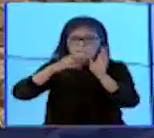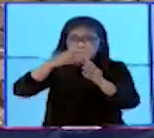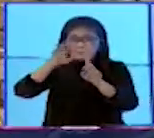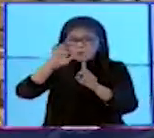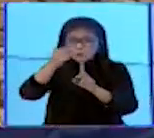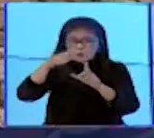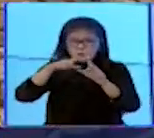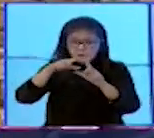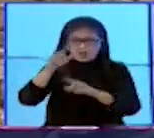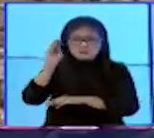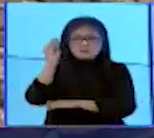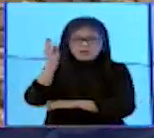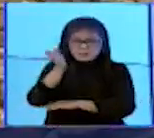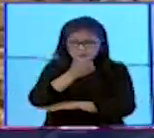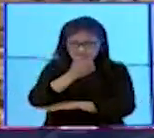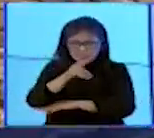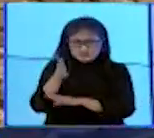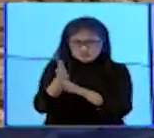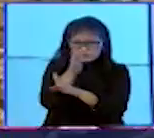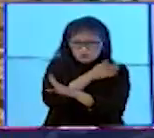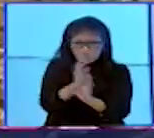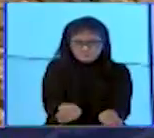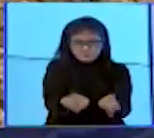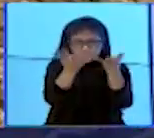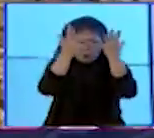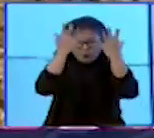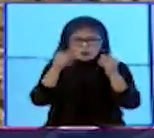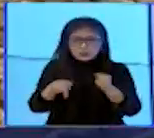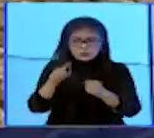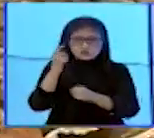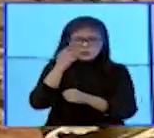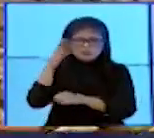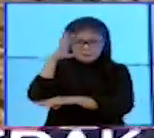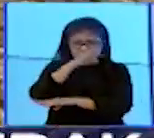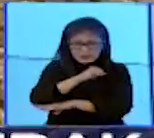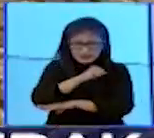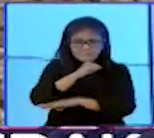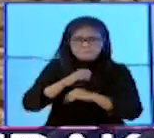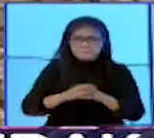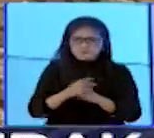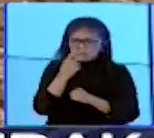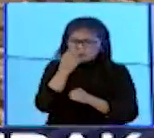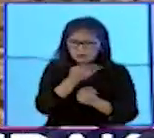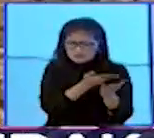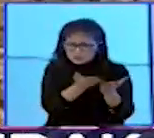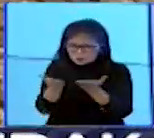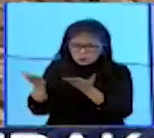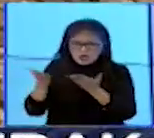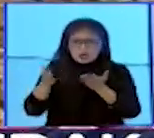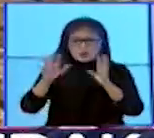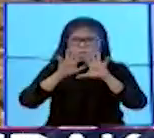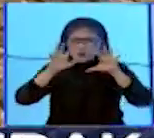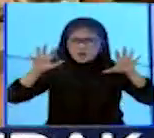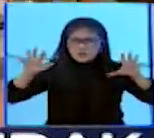Jakarta Barat pasca kejadian kebakaran yang terjadi pada selasa malam kemarin seperti yang bisa terlihat pemirsa bahwa banyak sekali puing-puing